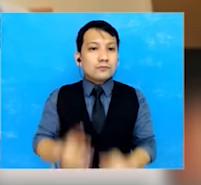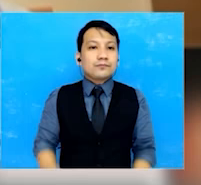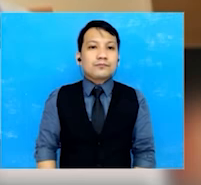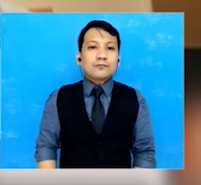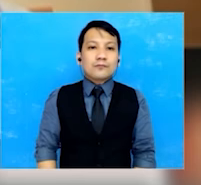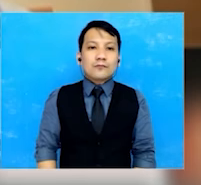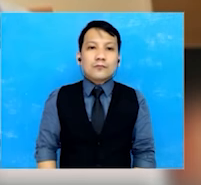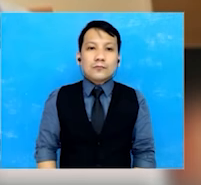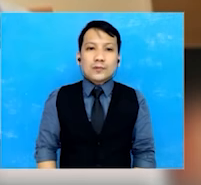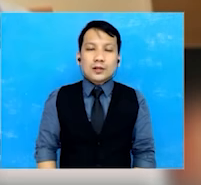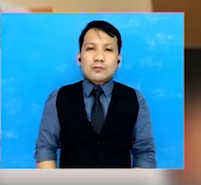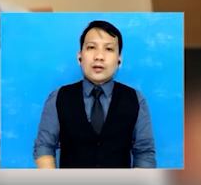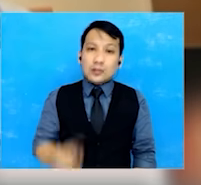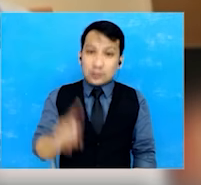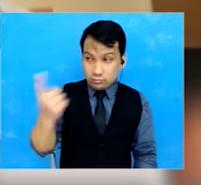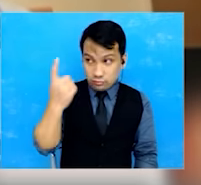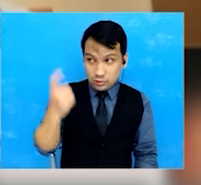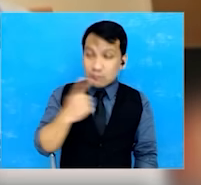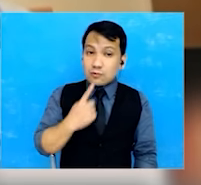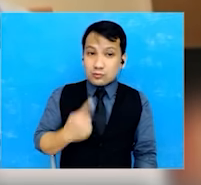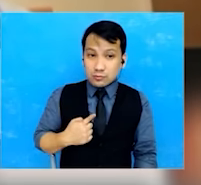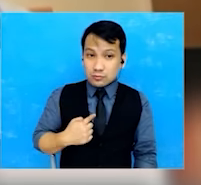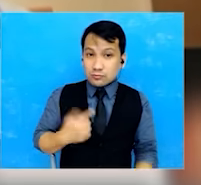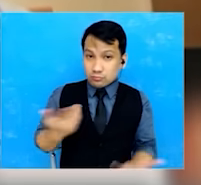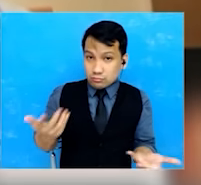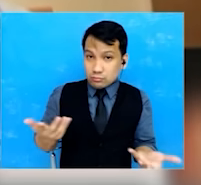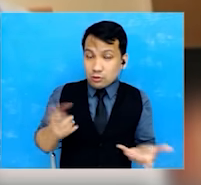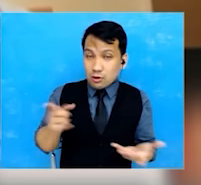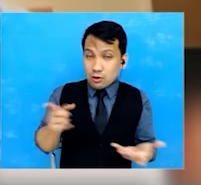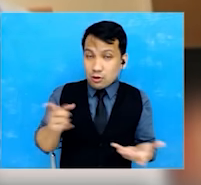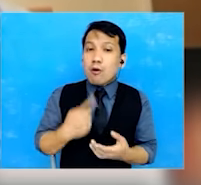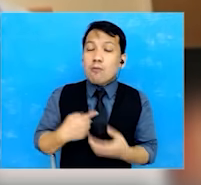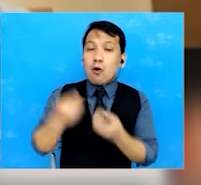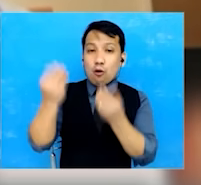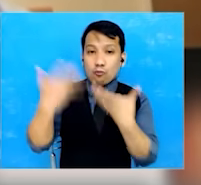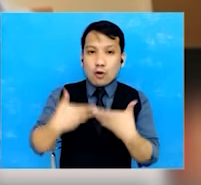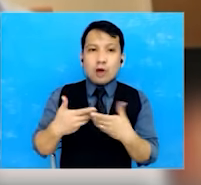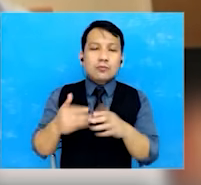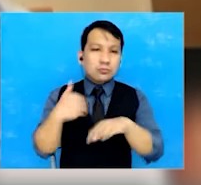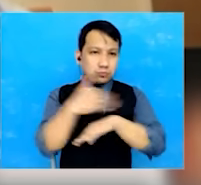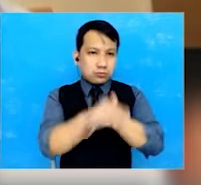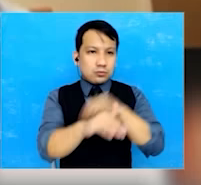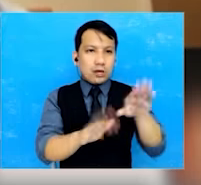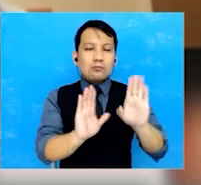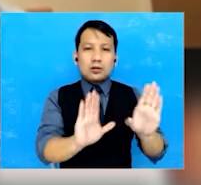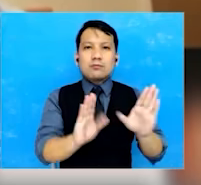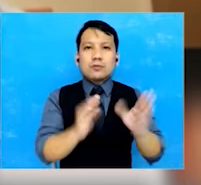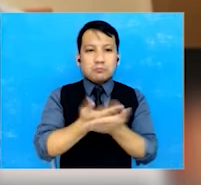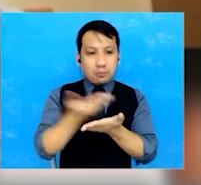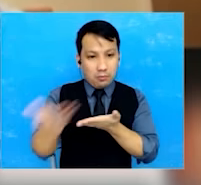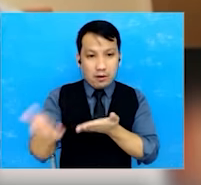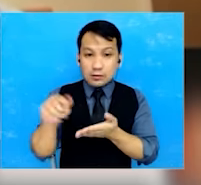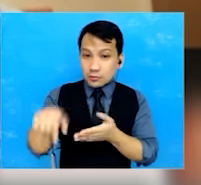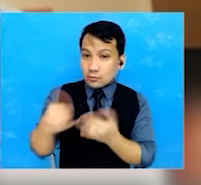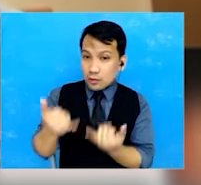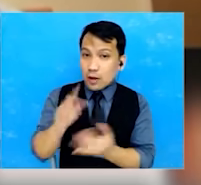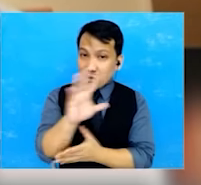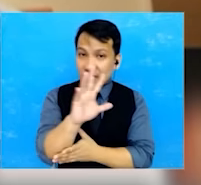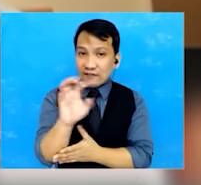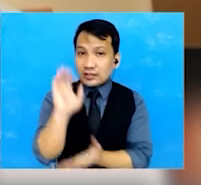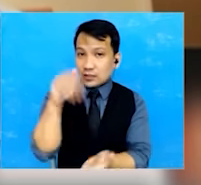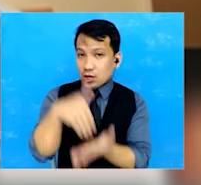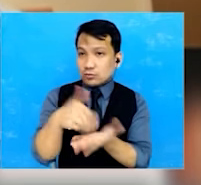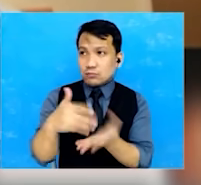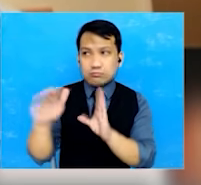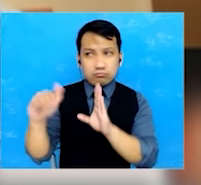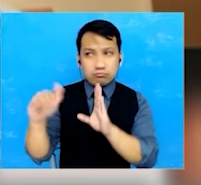So yun ang sinabi mo, ha? Para sa sandwich, bigyan mo ako, sige, padalaan kita ng kwan, babayaran kita, ito, 500,000, pinadala mo kagad,